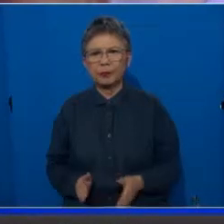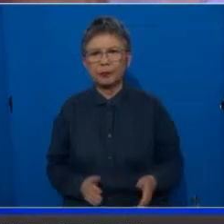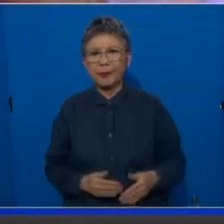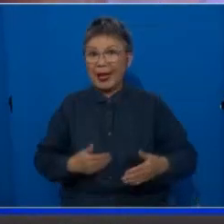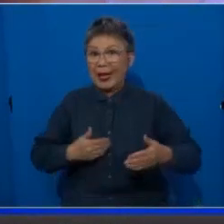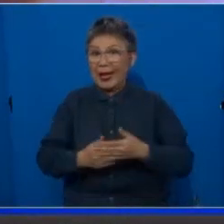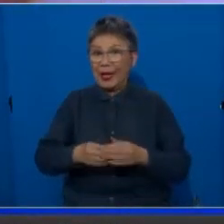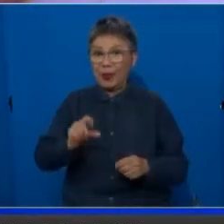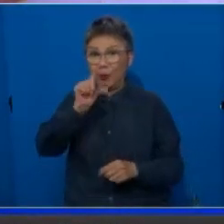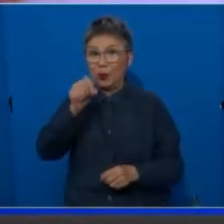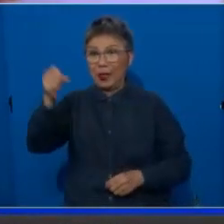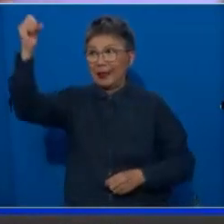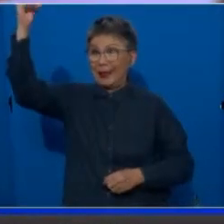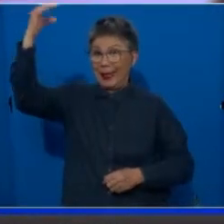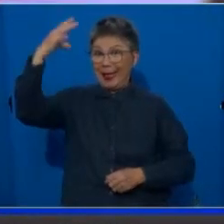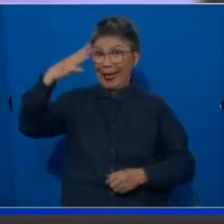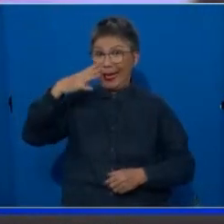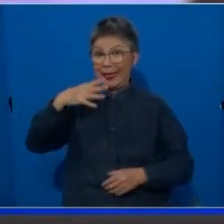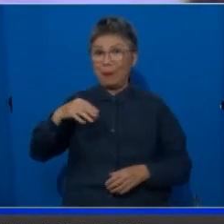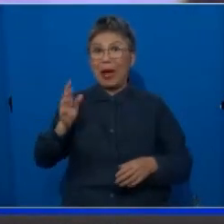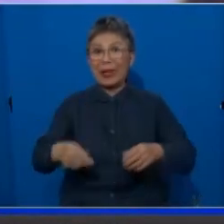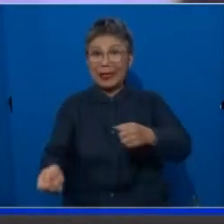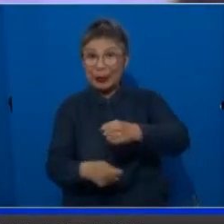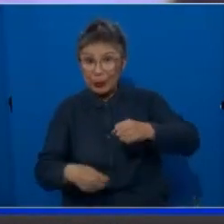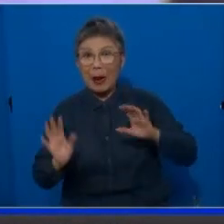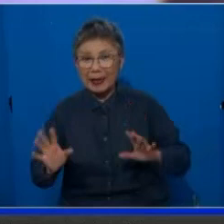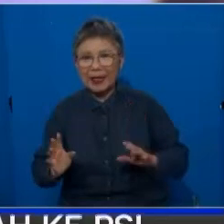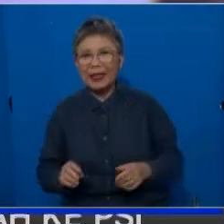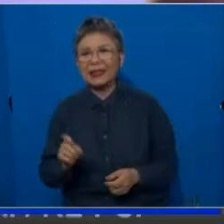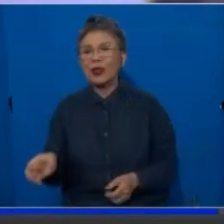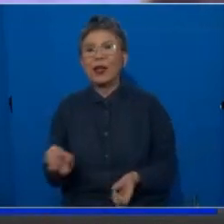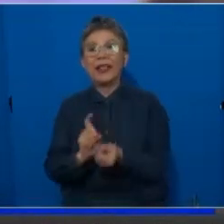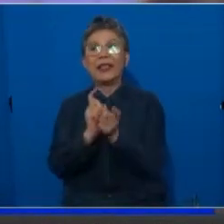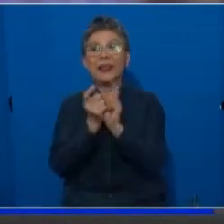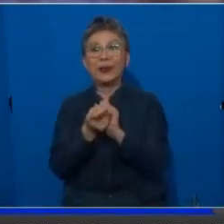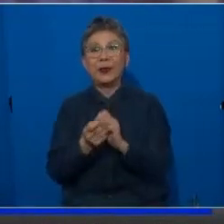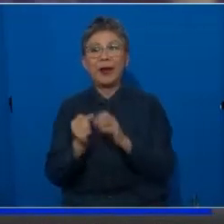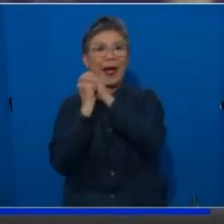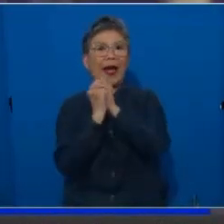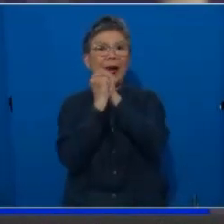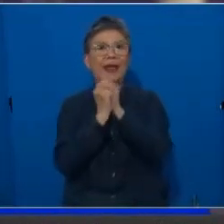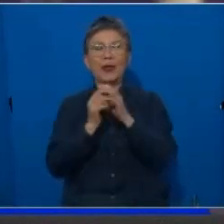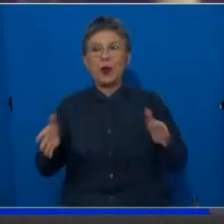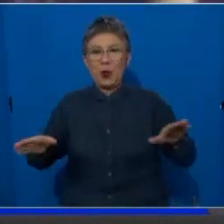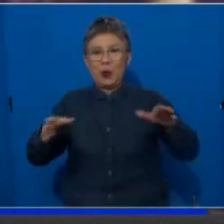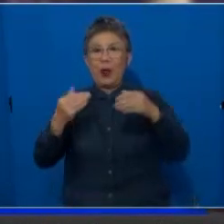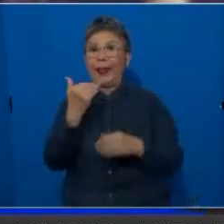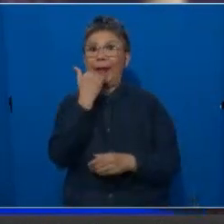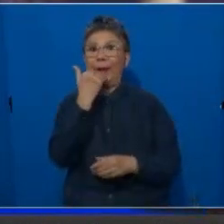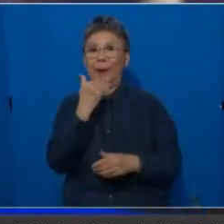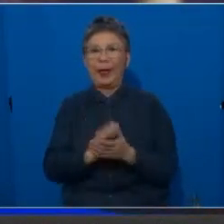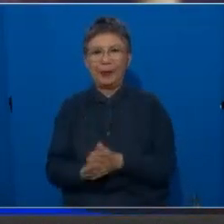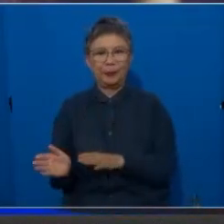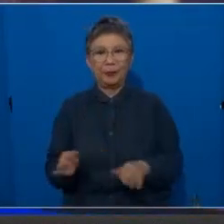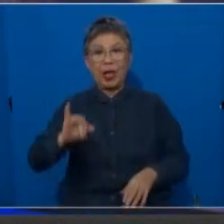Jelang Ramadan dan sebagai ucapan syukur atas berlimpahnya hasil bumi, sebuah desa di Kabupaten Sidoarjo, Jawa Timur mengarak gunungan tempe yang jadi rebutan. Sementara